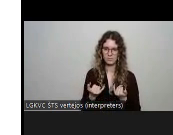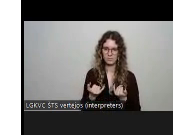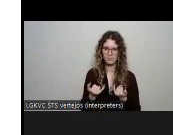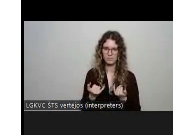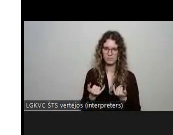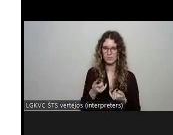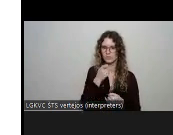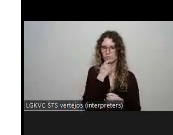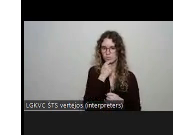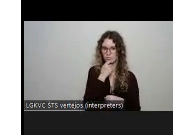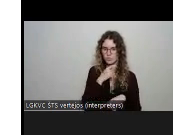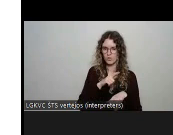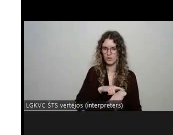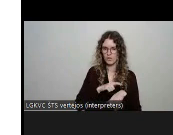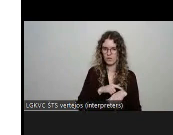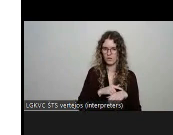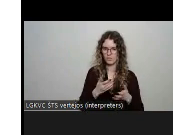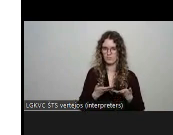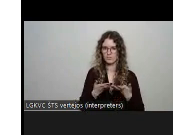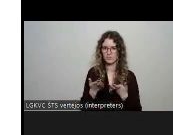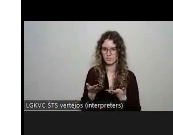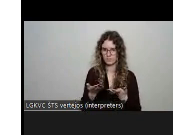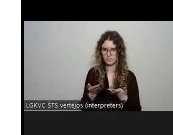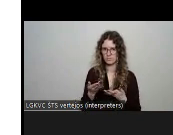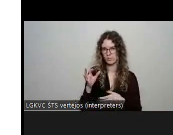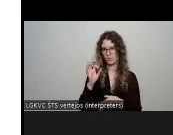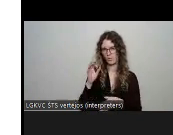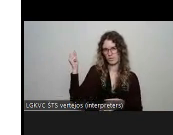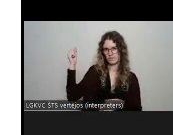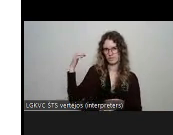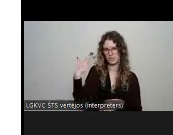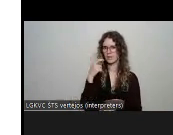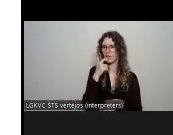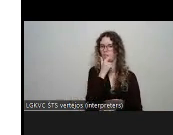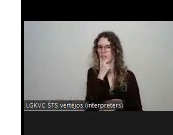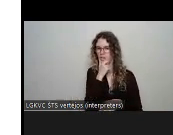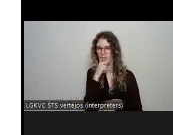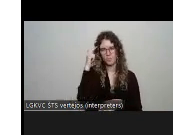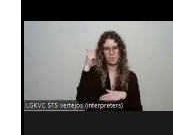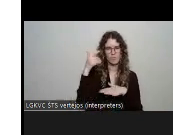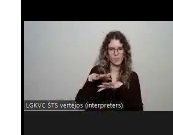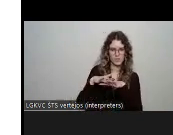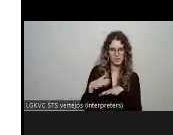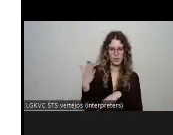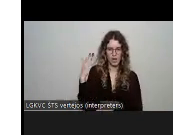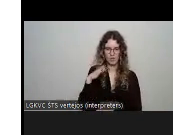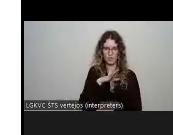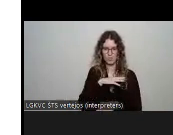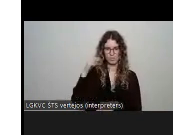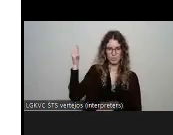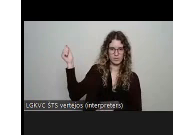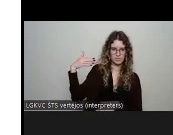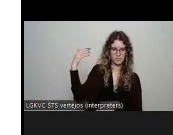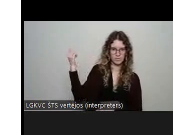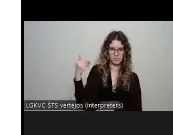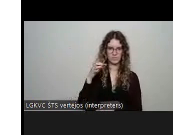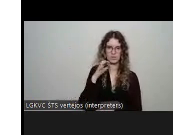šiek tiek laiko kai kurius skaidrių apmąstymai. Tos, kurios buvo jau anksčiau parodytos ir kurios rodė ponia Saulė.